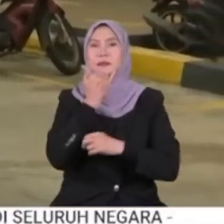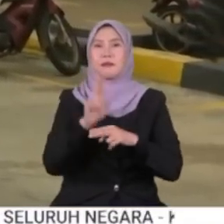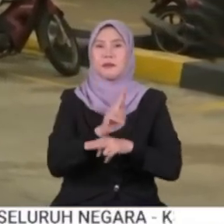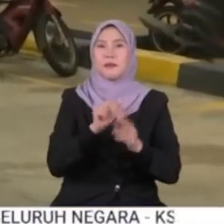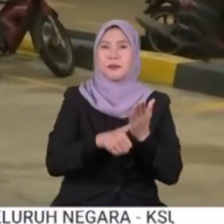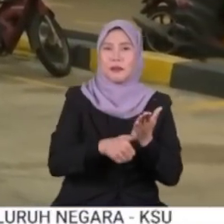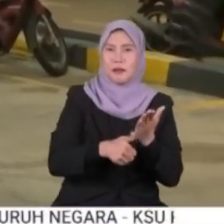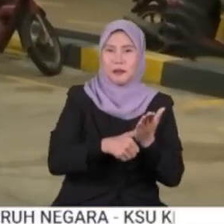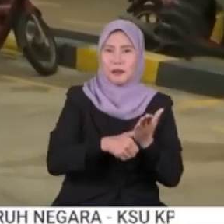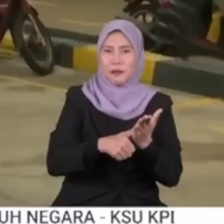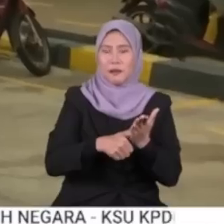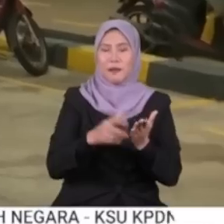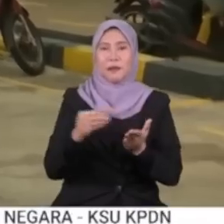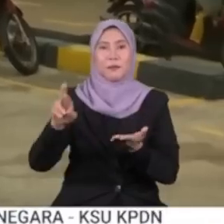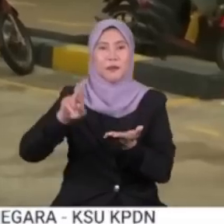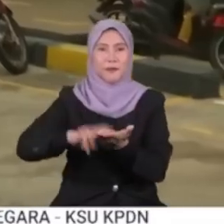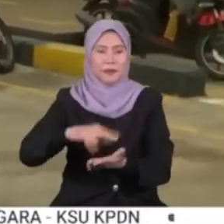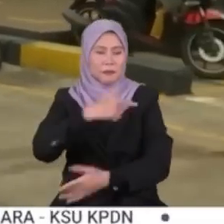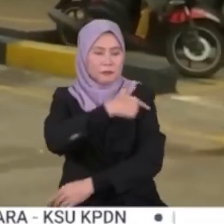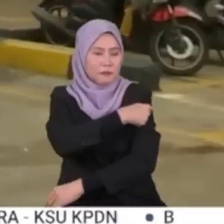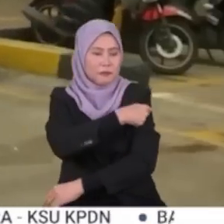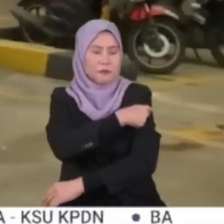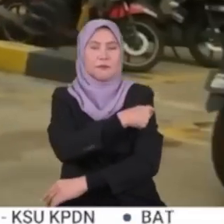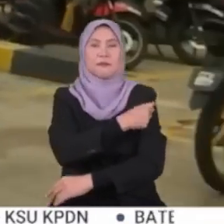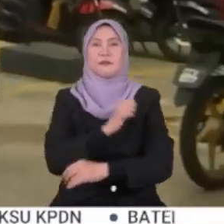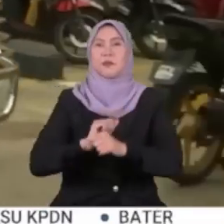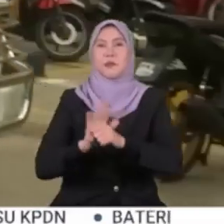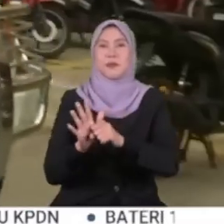dadah dan pendaftaran imunisasi vaksin.